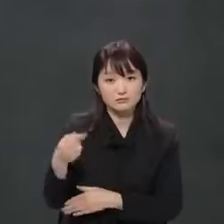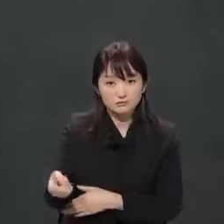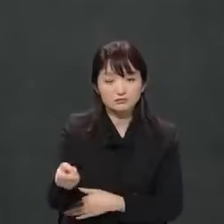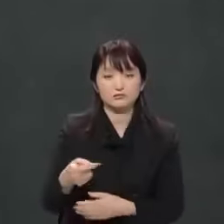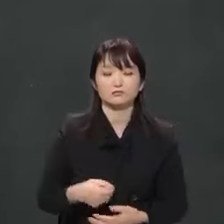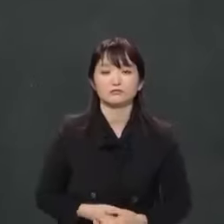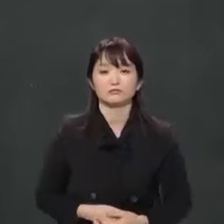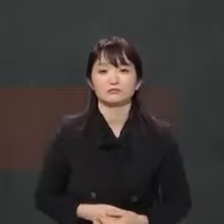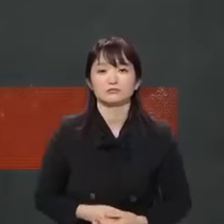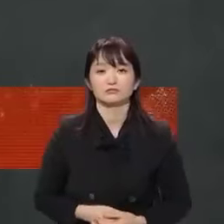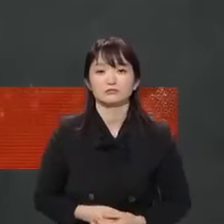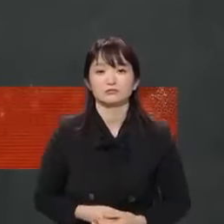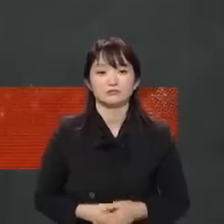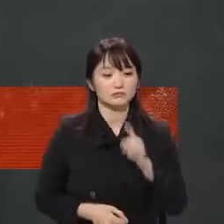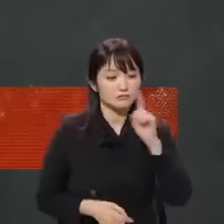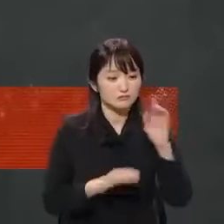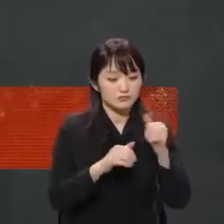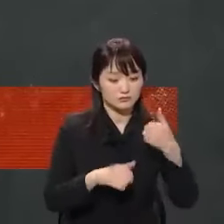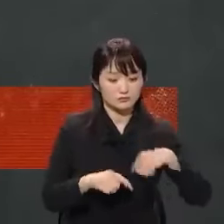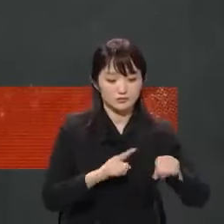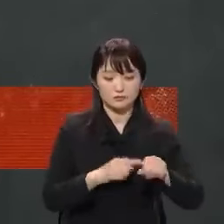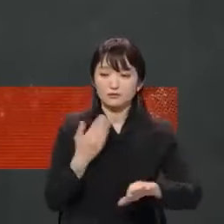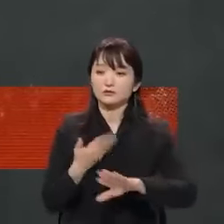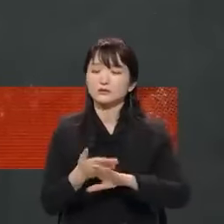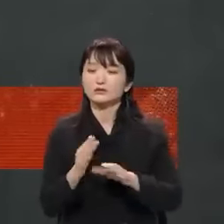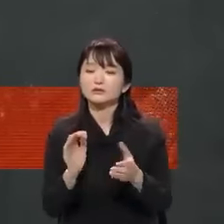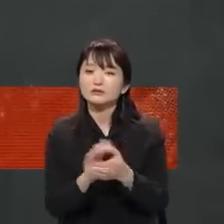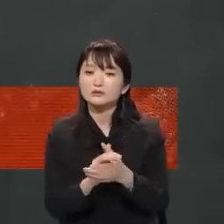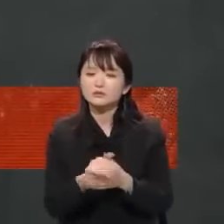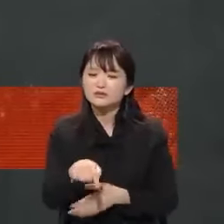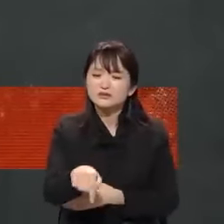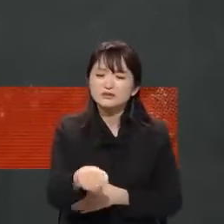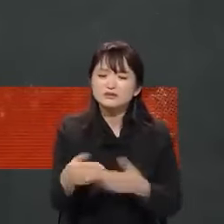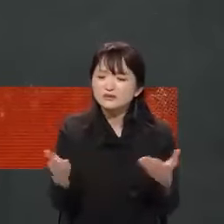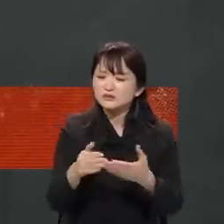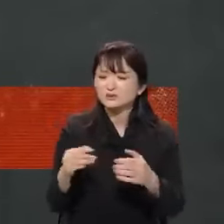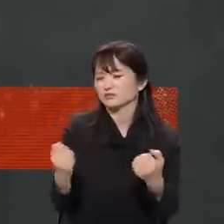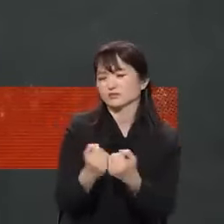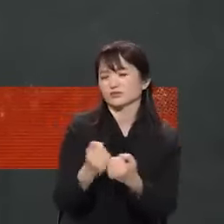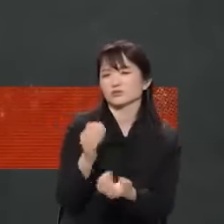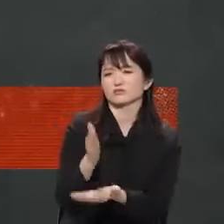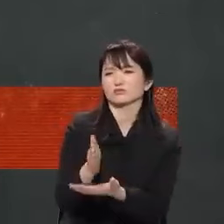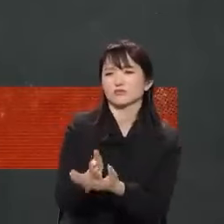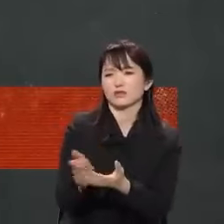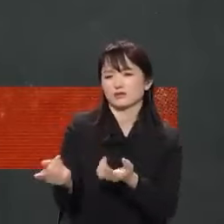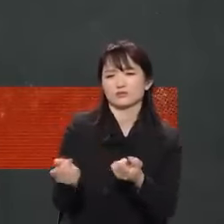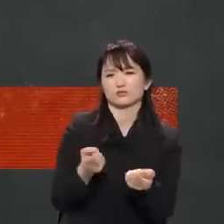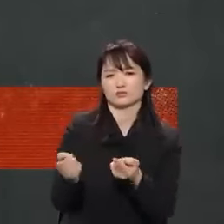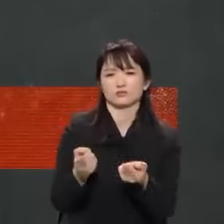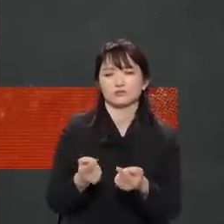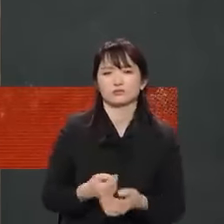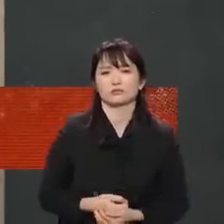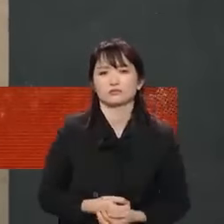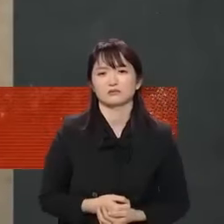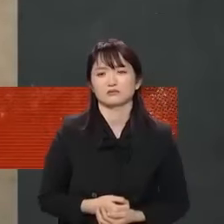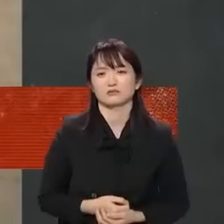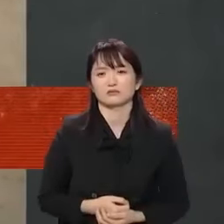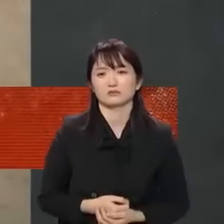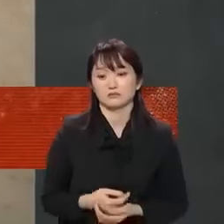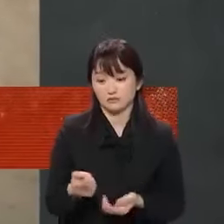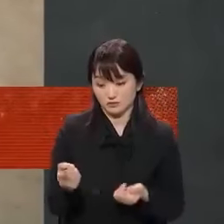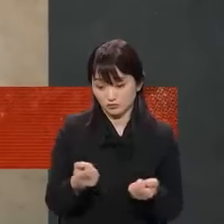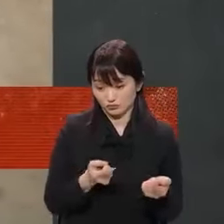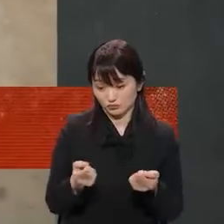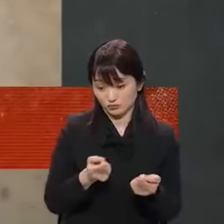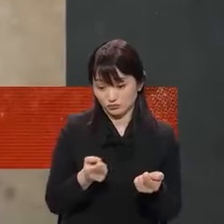그 이 제보자의 아들하고 다른 친구들이 야 니네 그런 일 가지고 그렇게 싸우면 안 되라고 중재에 나섰다라는 거예요. 근데 그 중재에